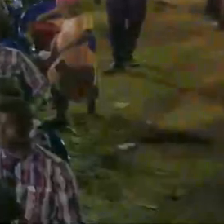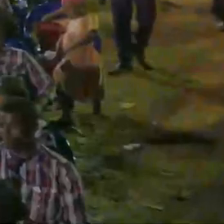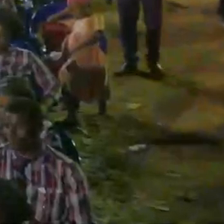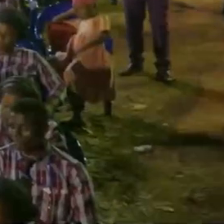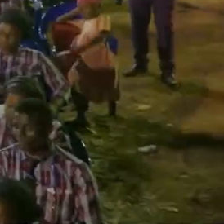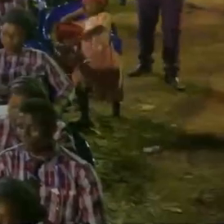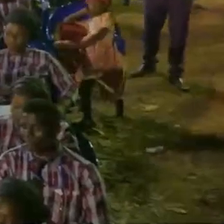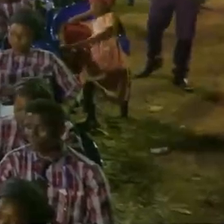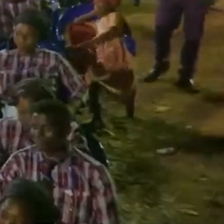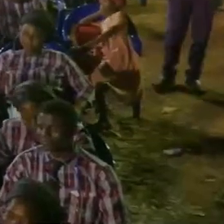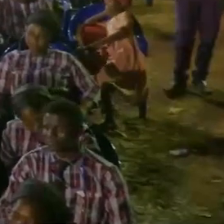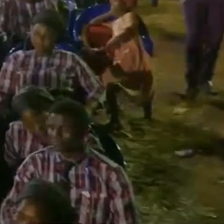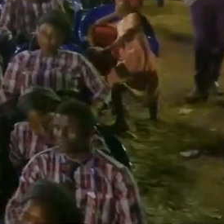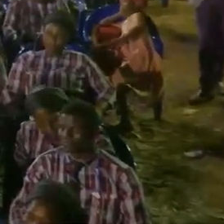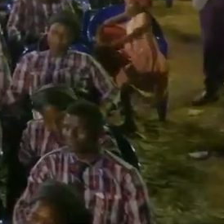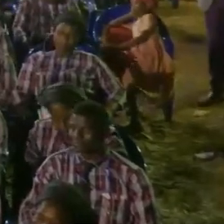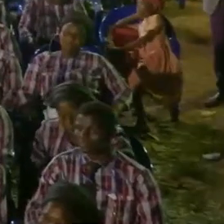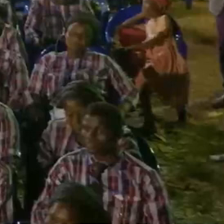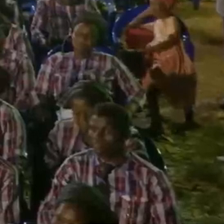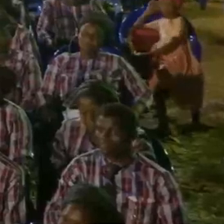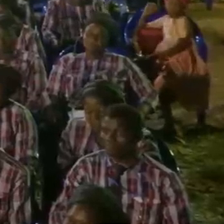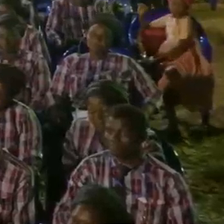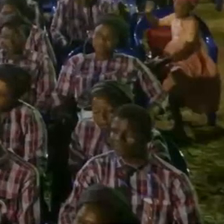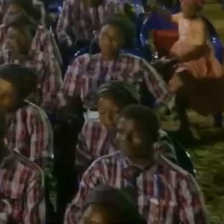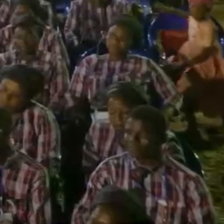Le Seigneur est resté là-bas.